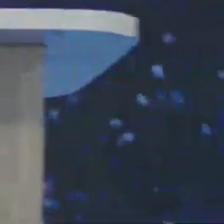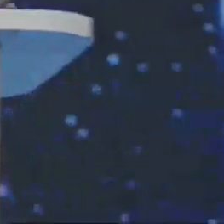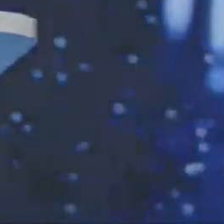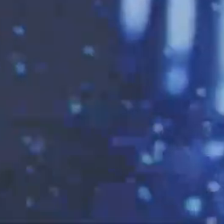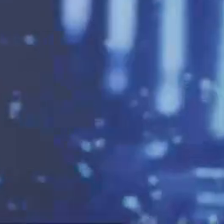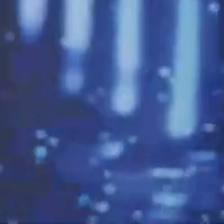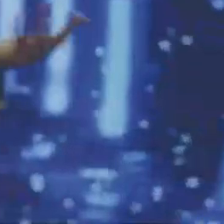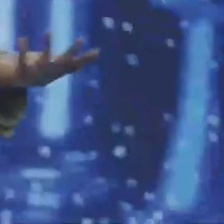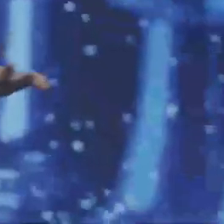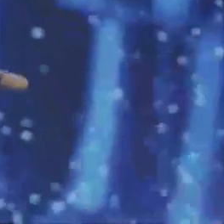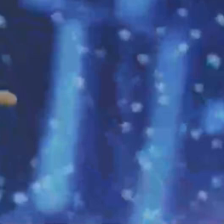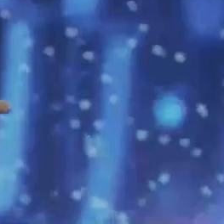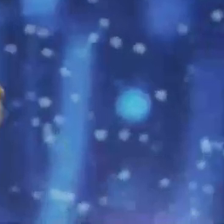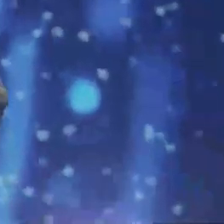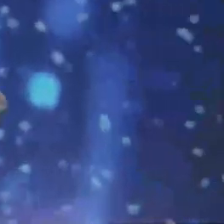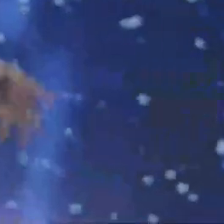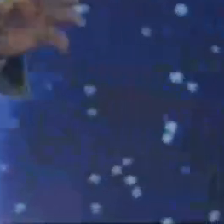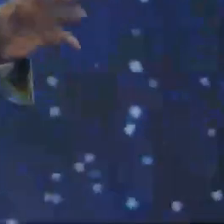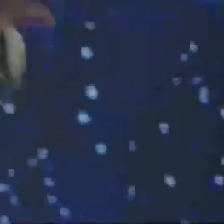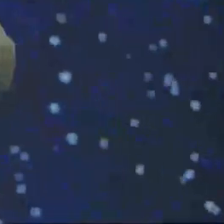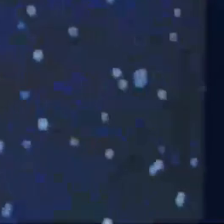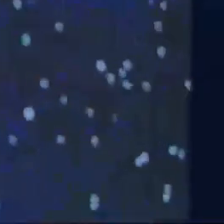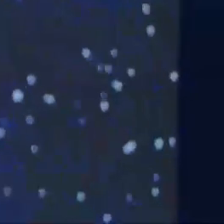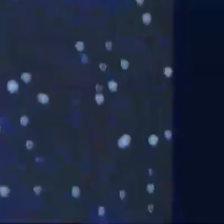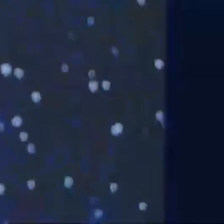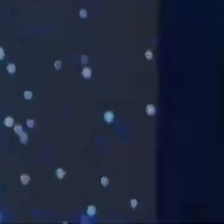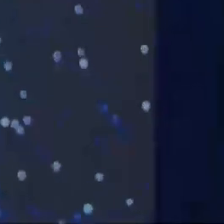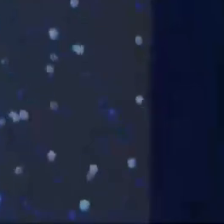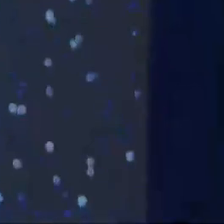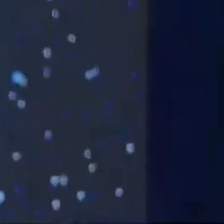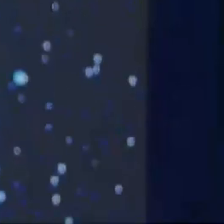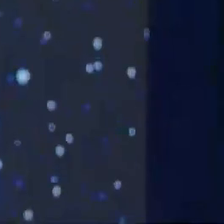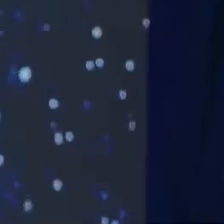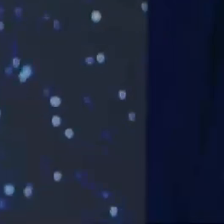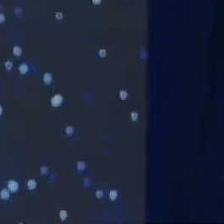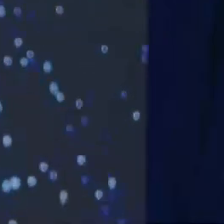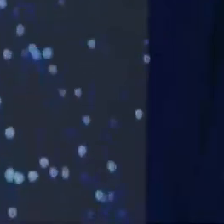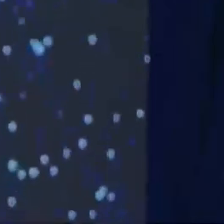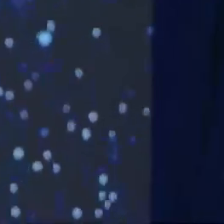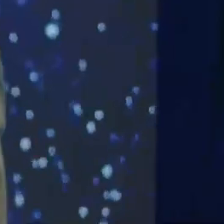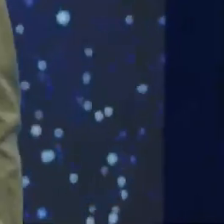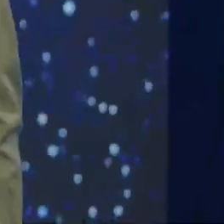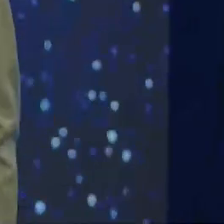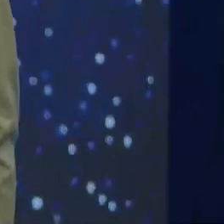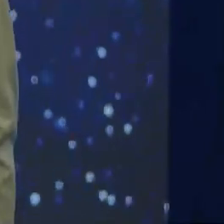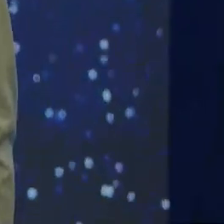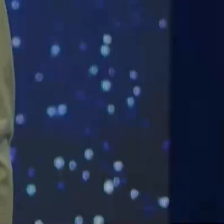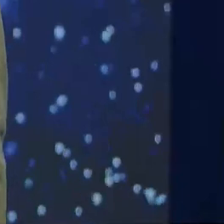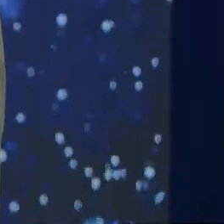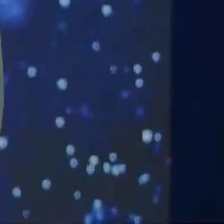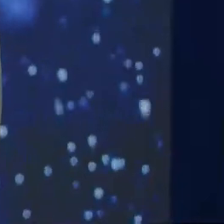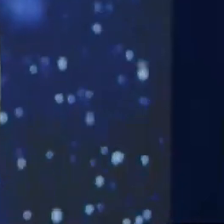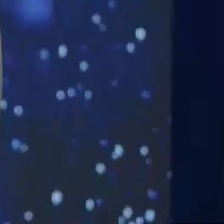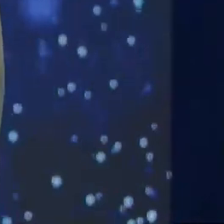cette retraite. Et pour laquelle la retraite a été établie. Dieu a utilisé ton pasteur ici, le JS,